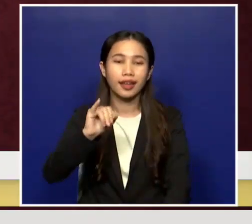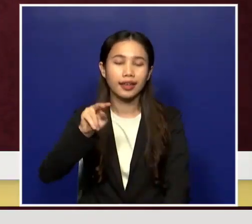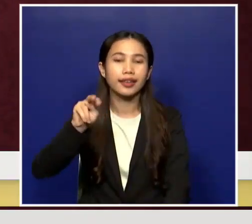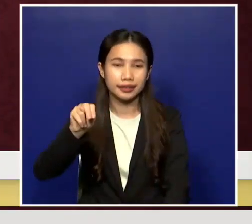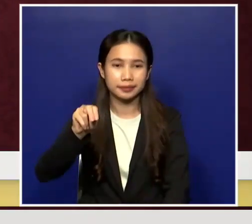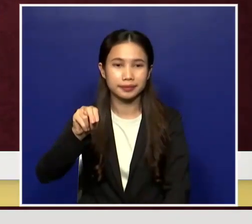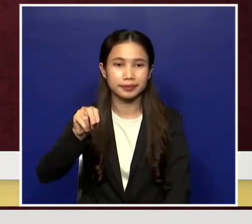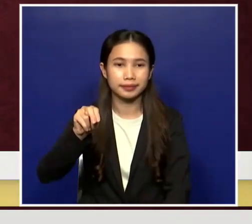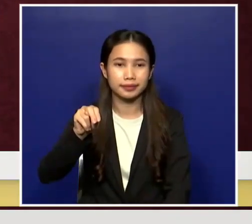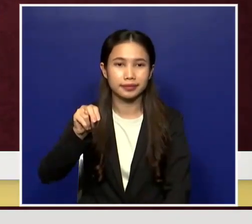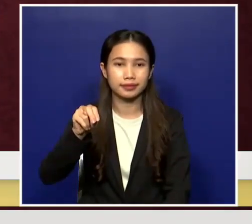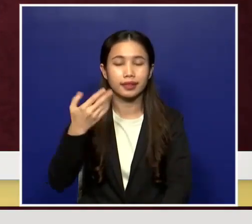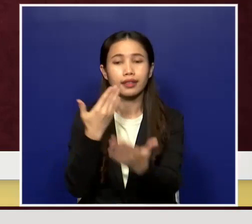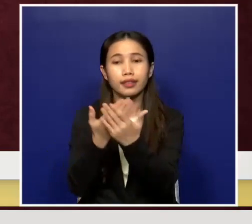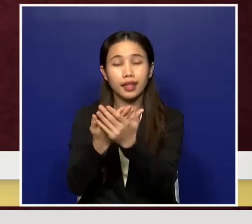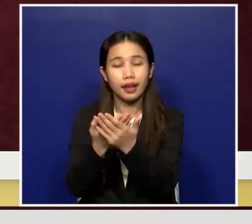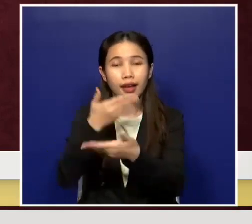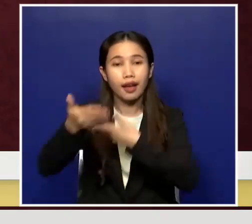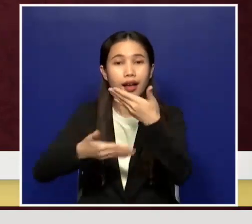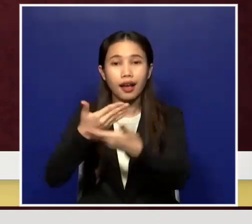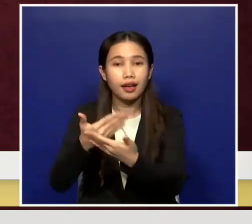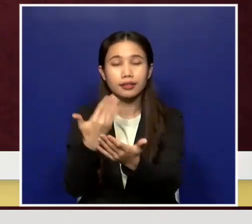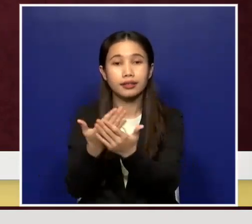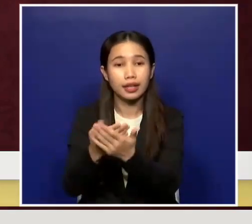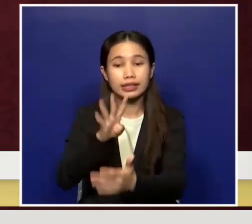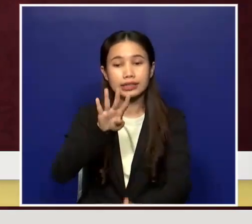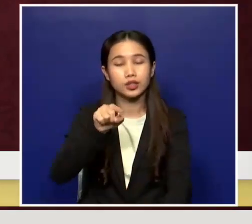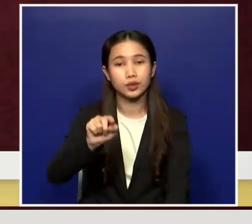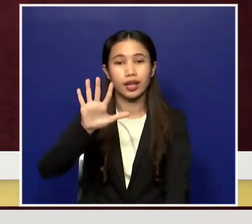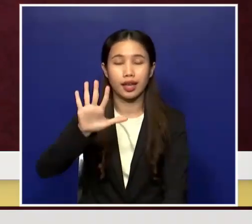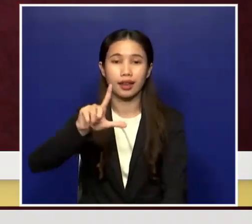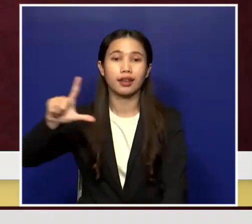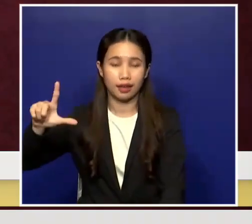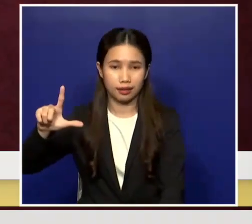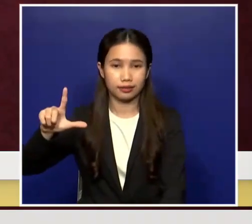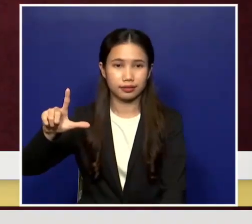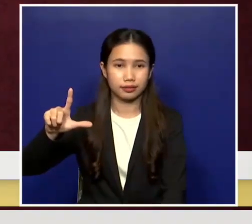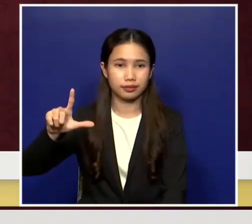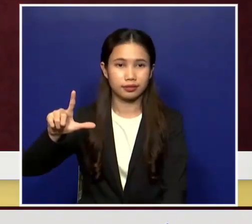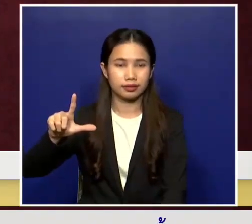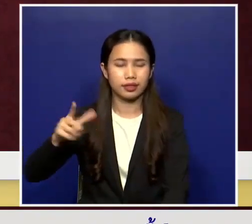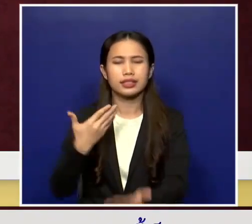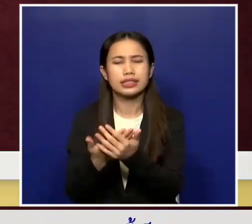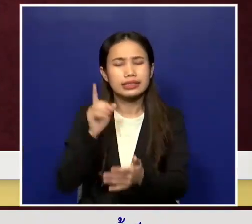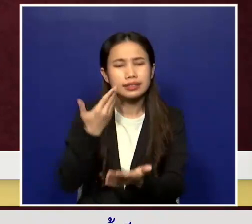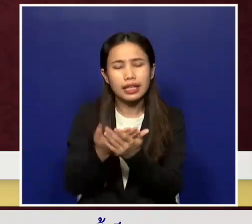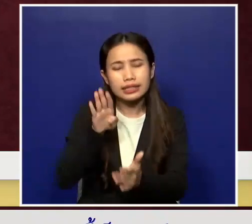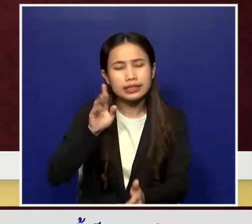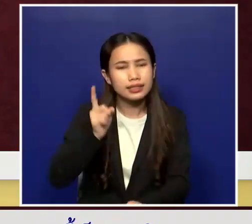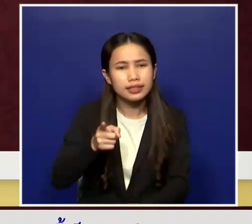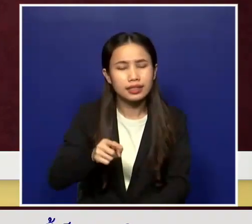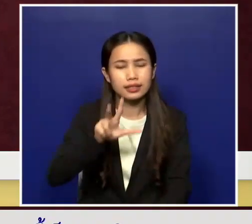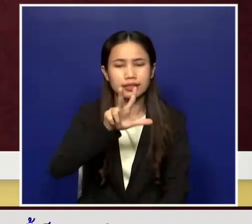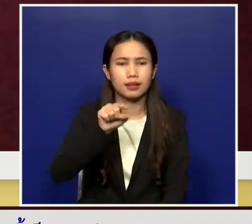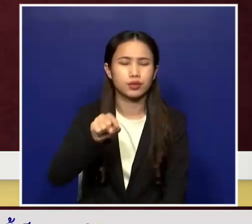นะราคาขายเท่ากับวอลโว่เลยครับ4.5 ล้านยังมาก3ล้านเศษ3ล้านมันก็ซื้อได้